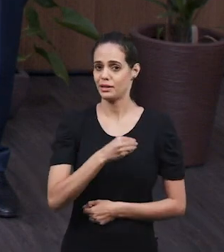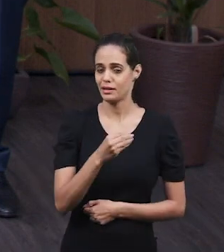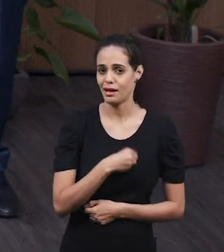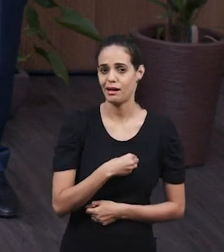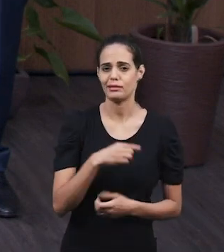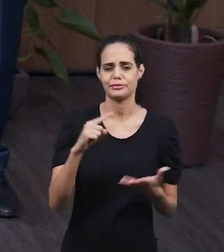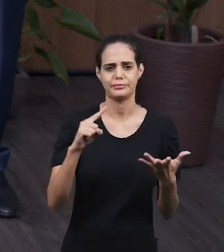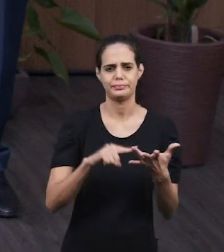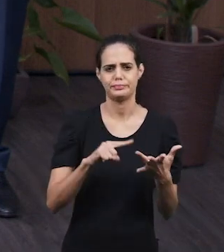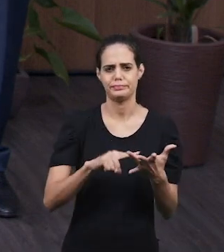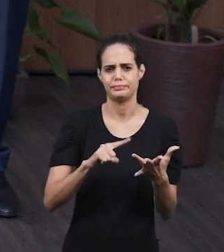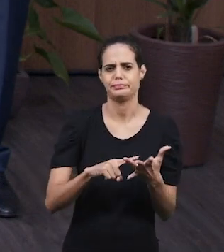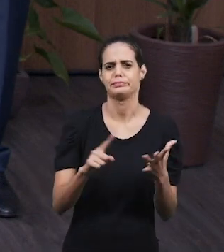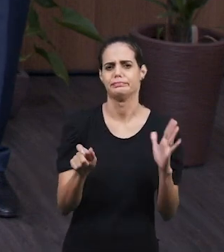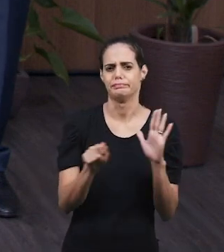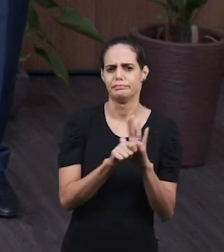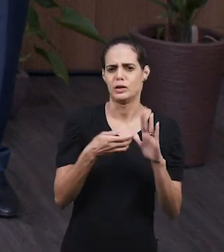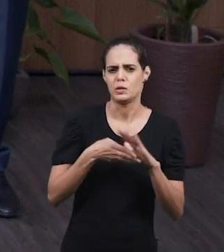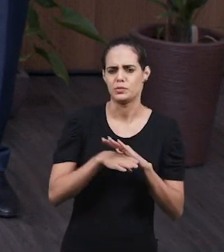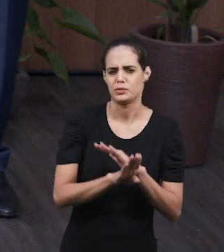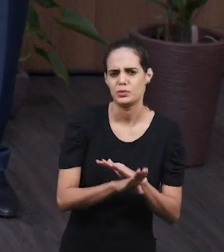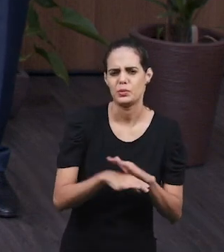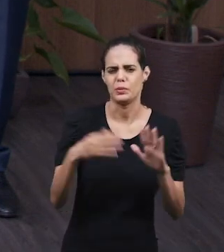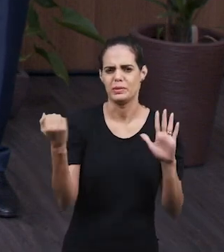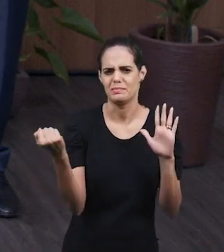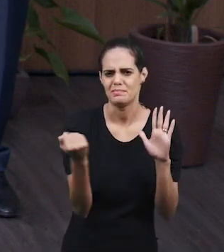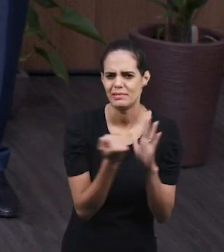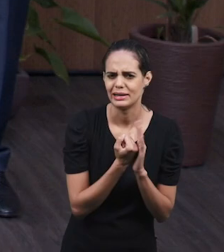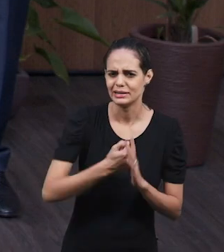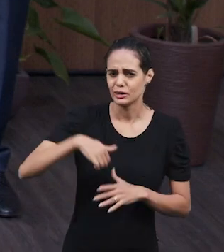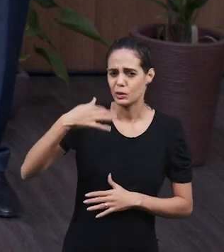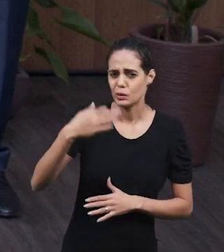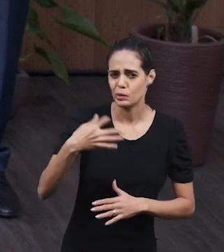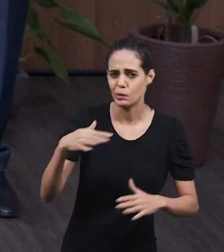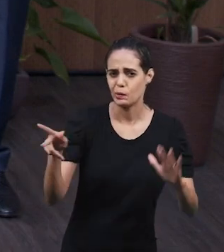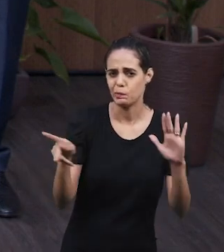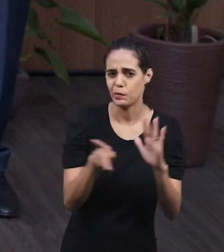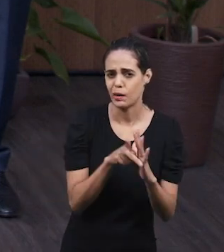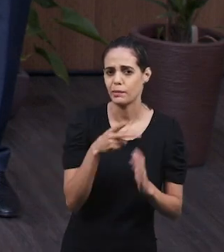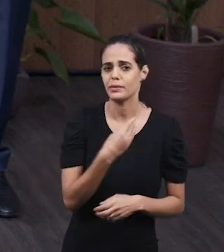les vices, les marques et blessures de la vie,